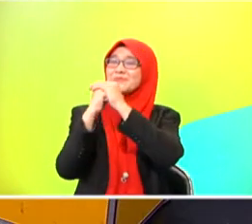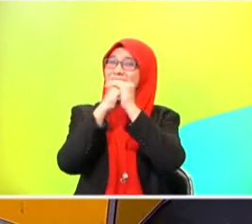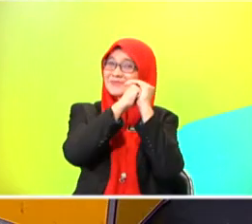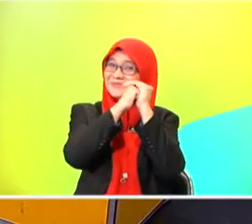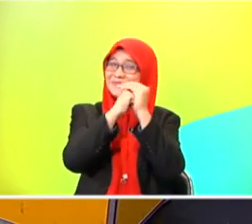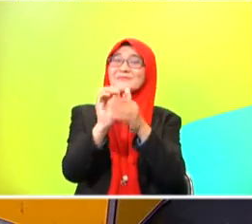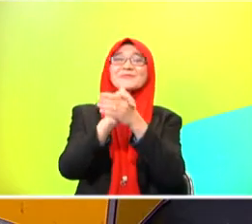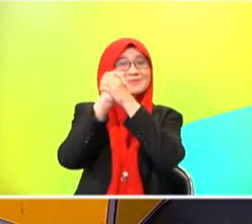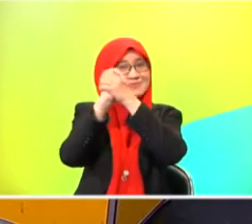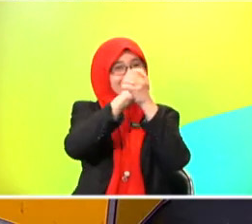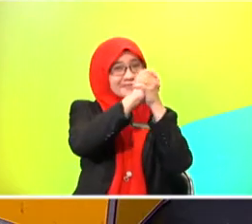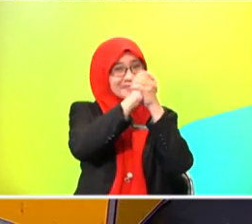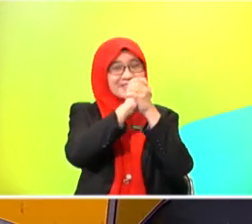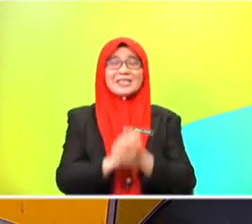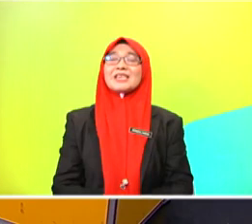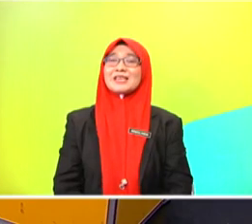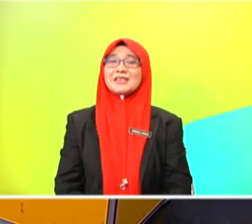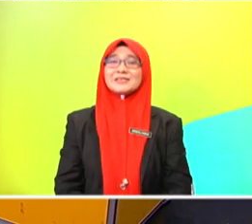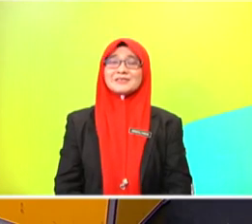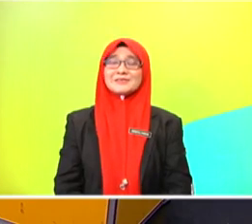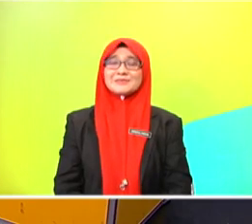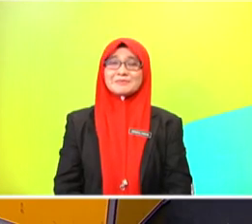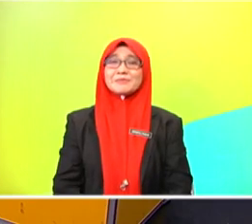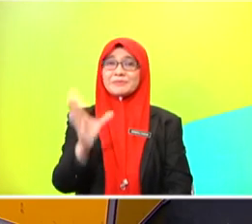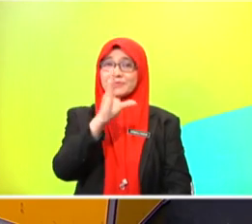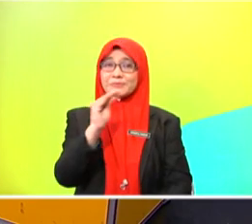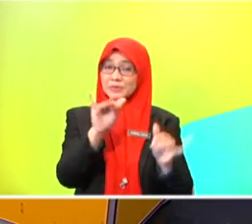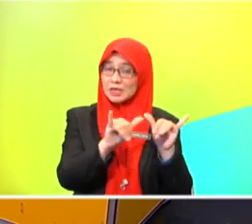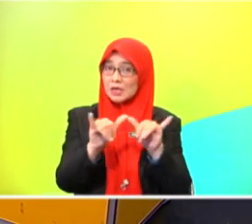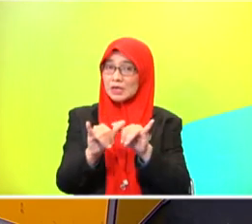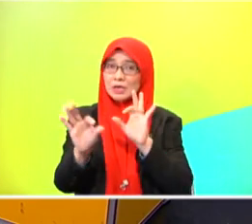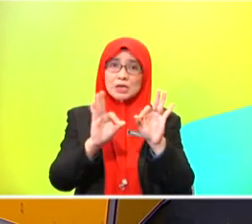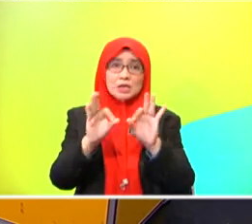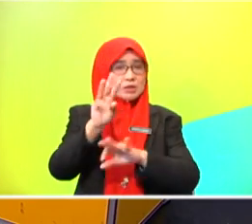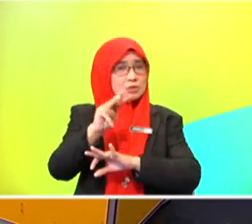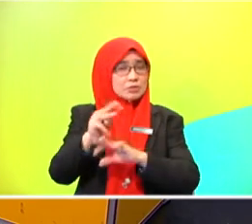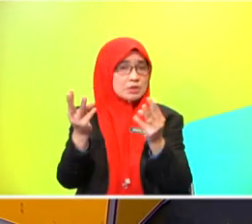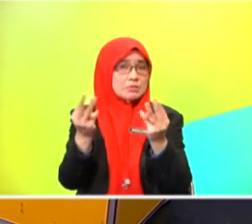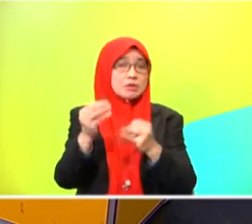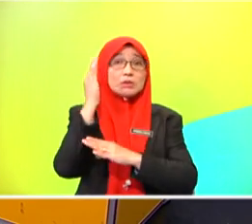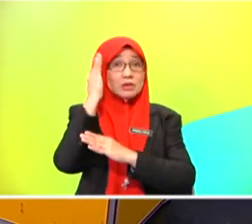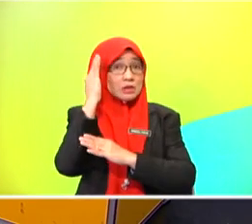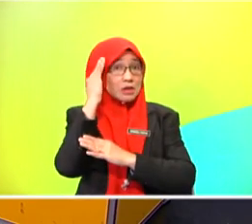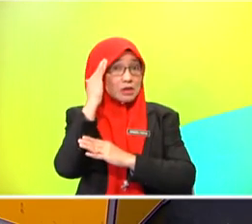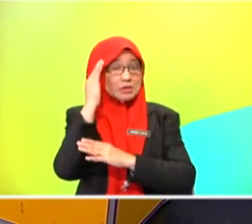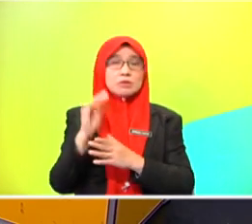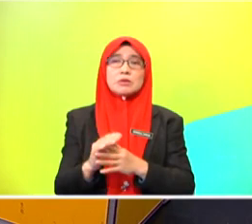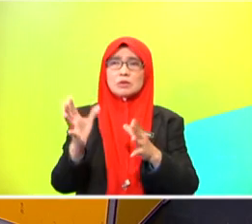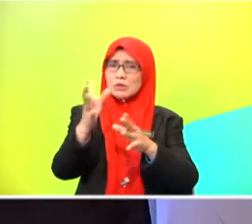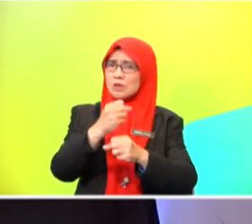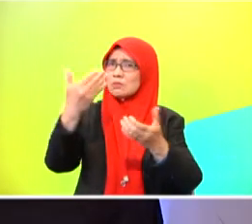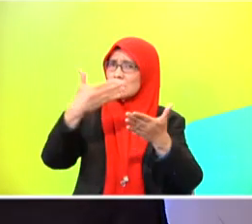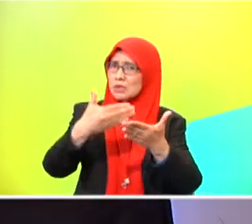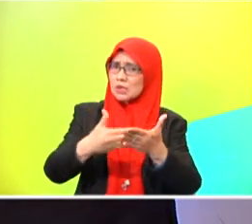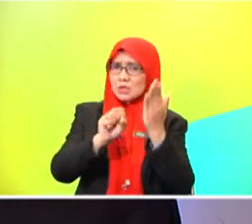terima kasih, Ria. Kerana dapat memberikan yang terbaik. Dan juga sekiranya murid-murid ingin mengetahui ataupun dapat lagi